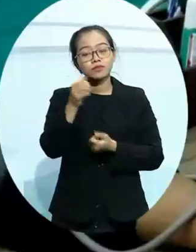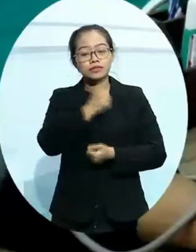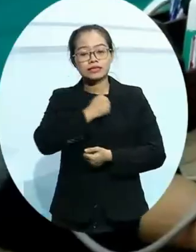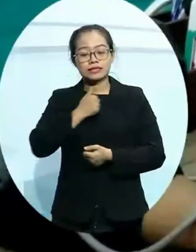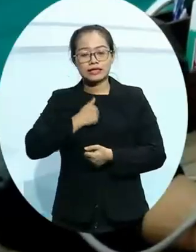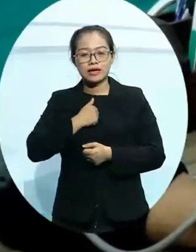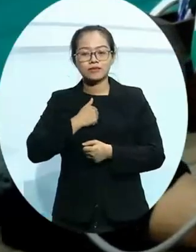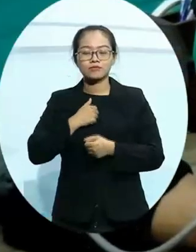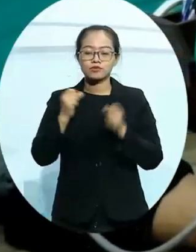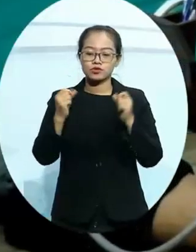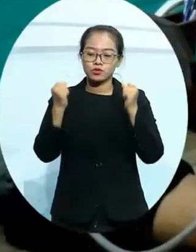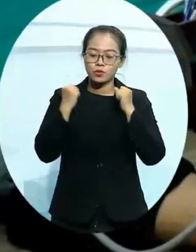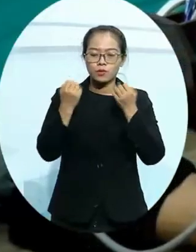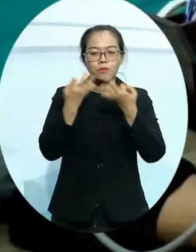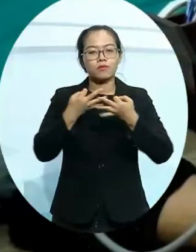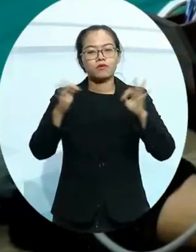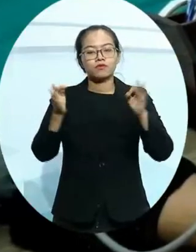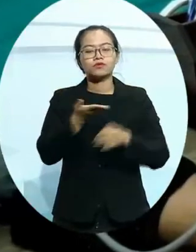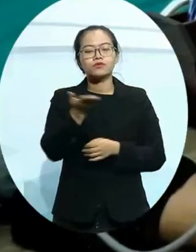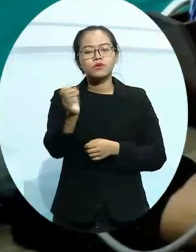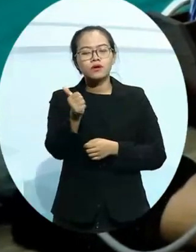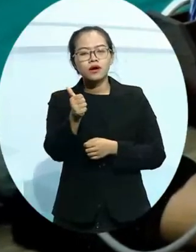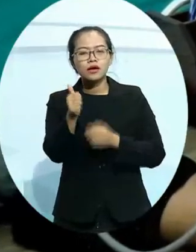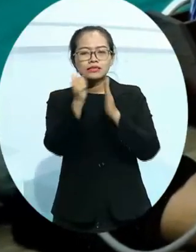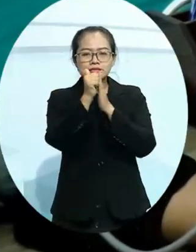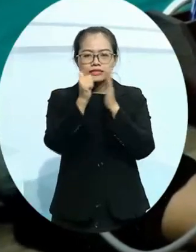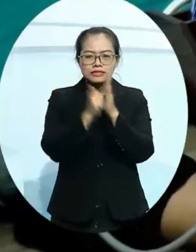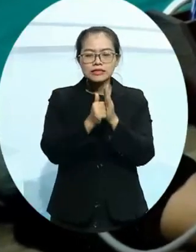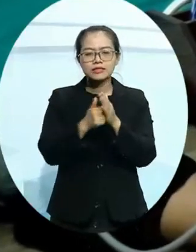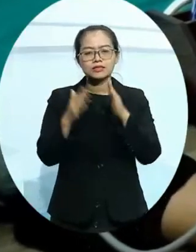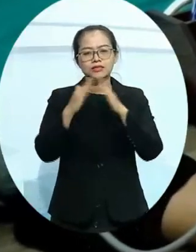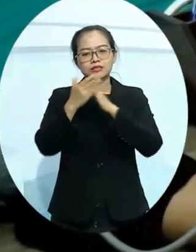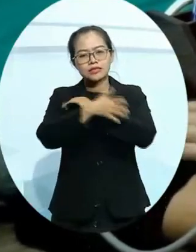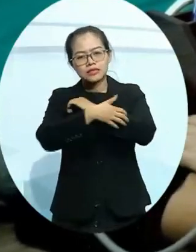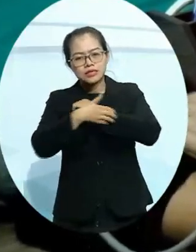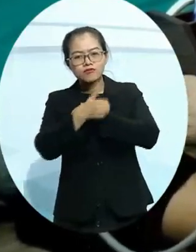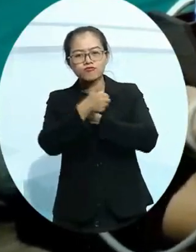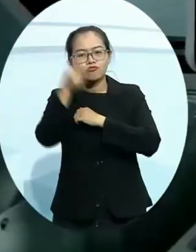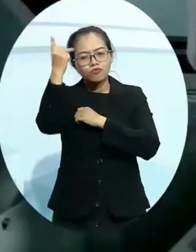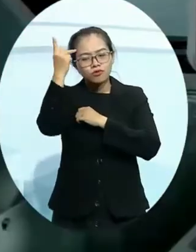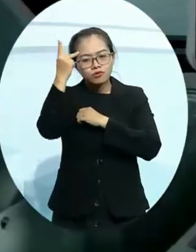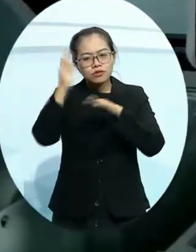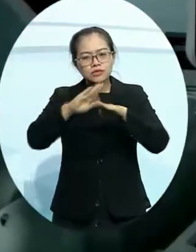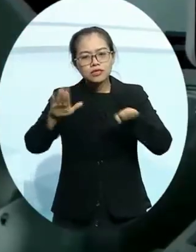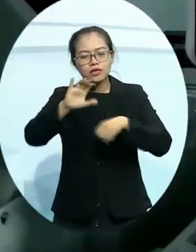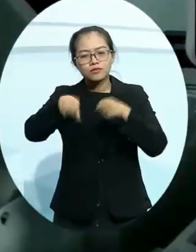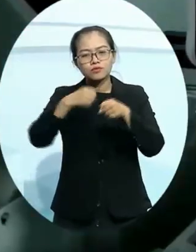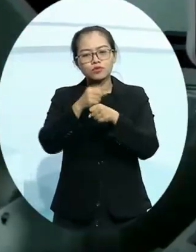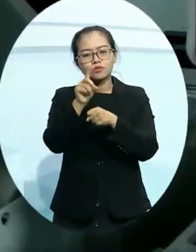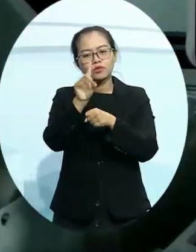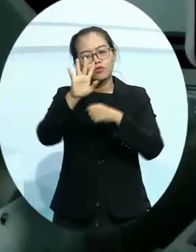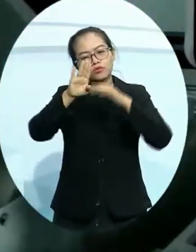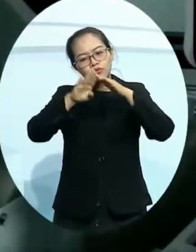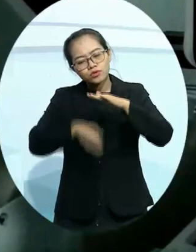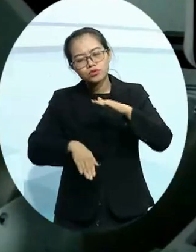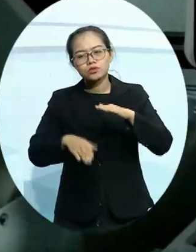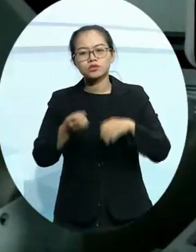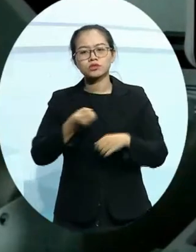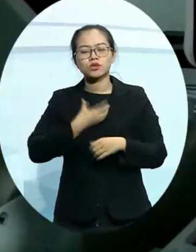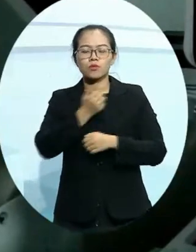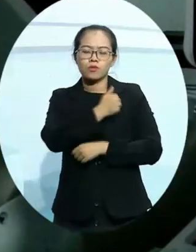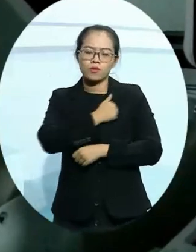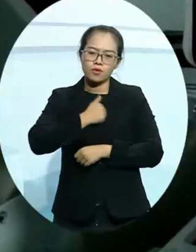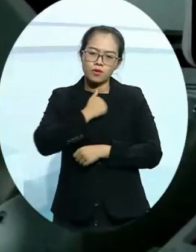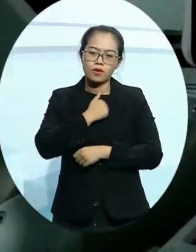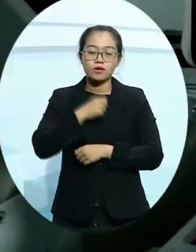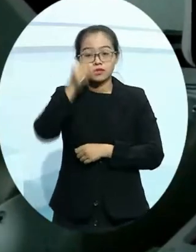hậu COVID-19 miễn phí cho những người thuộc diện chính sách, hộ nghèo, người khuyết tật, trẻ em dưới 14 tuổi có hoàn cảnh khó khăn, sinh viên người nước